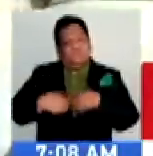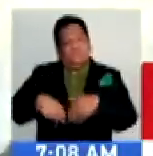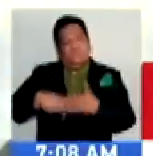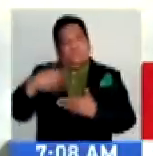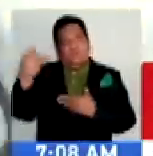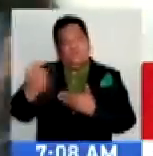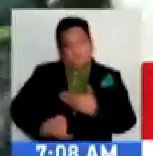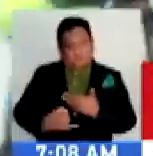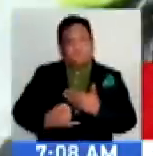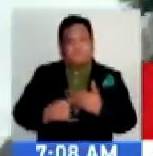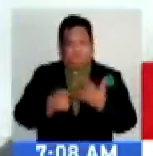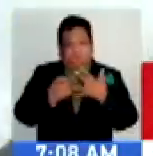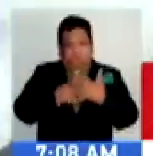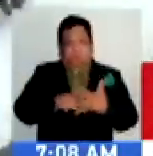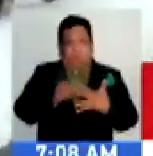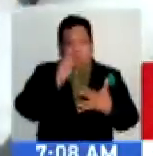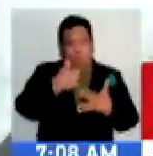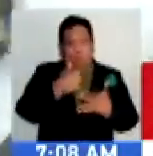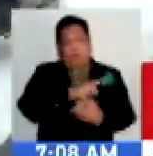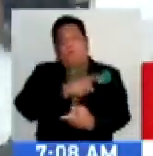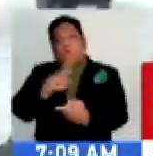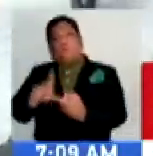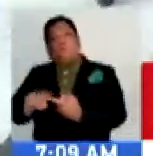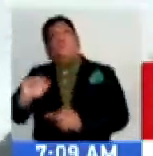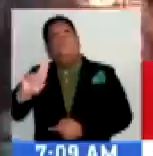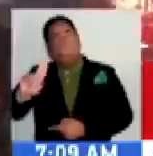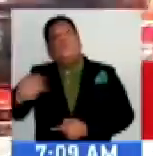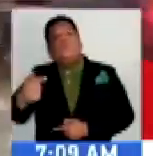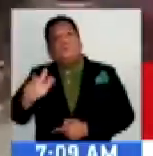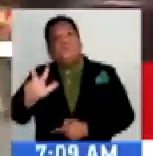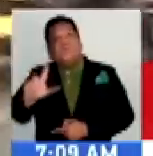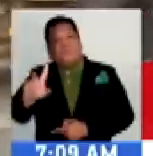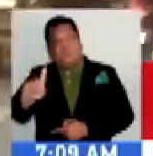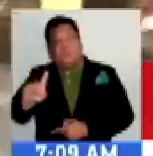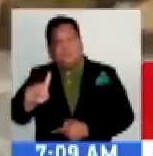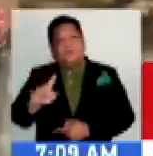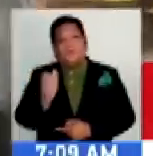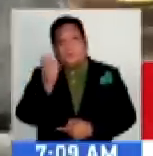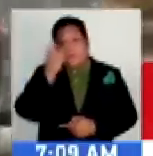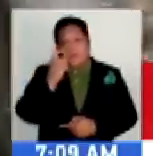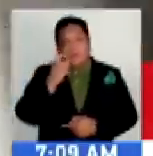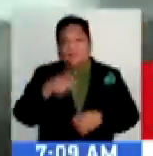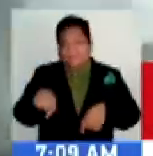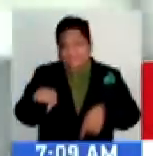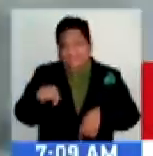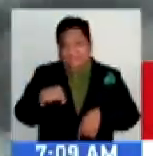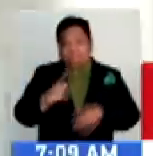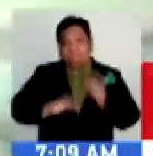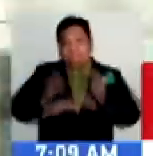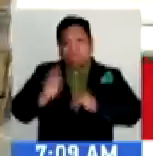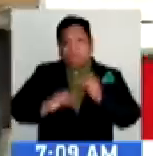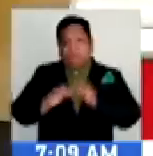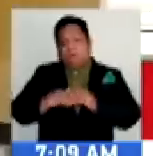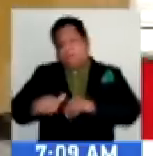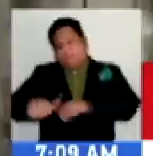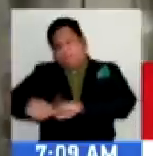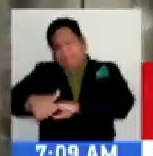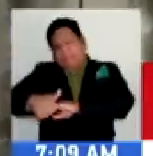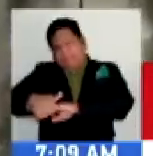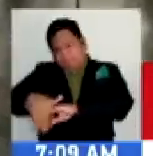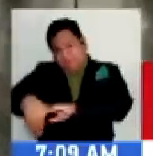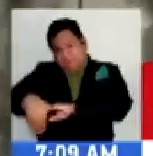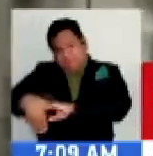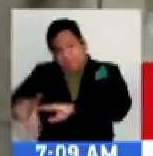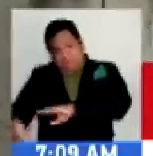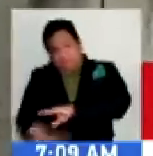dahil tuwing 10 p.m. hanggang 5 a.m. lang tatrabahuin ang construction para hindi makapagdulot ng lalong pagbigat ng daloy ng trapiko sa C5. May